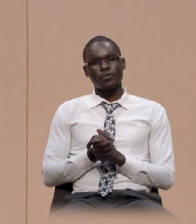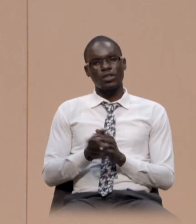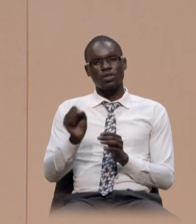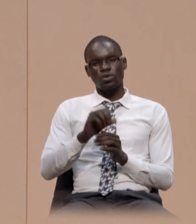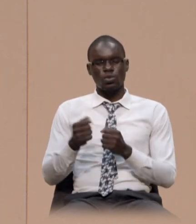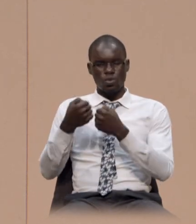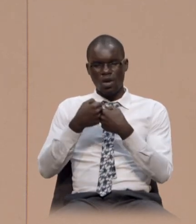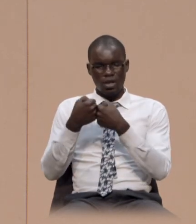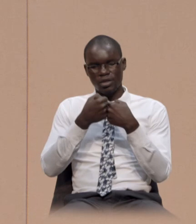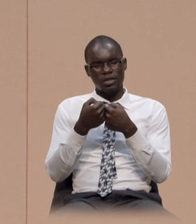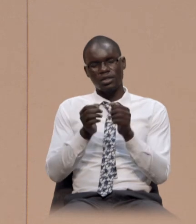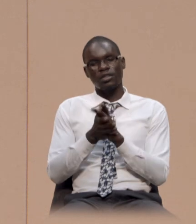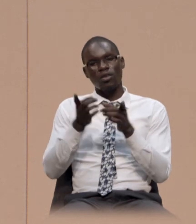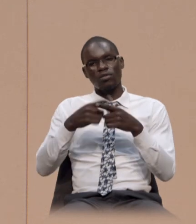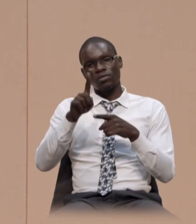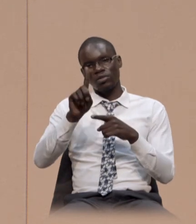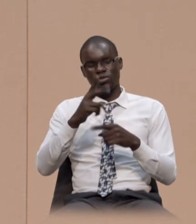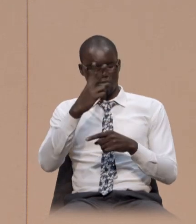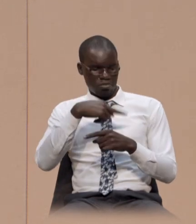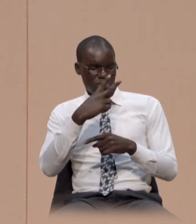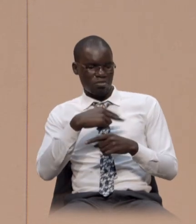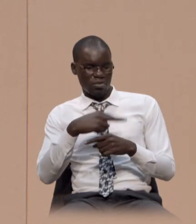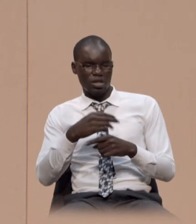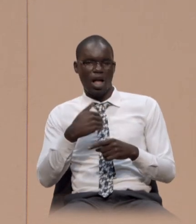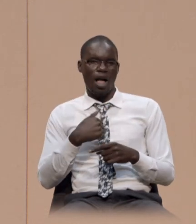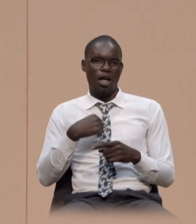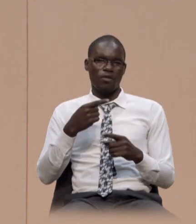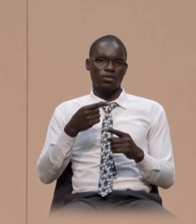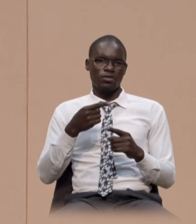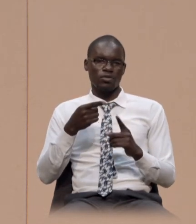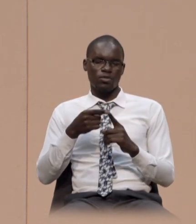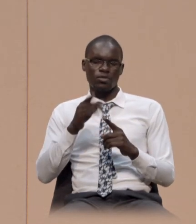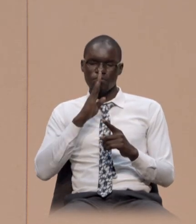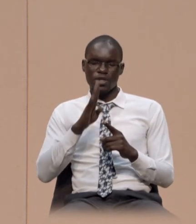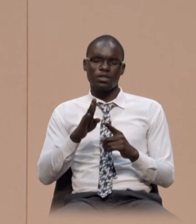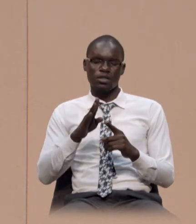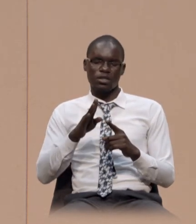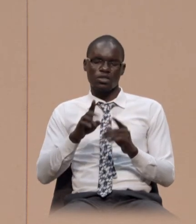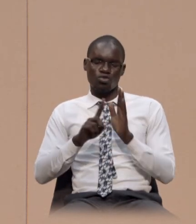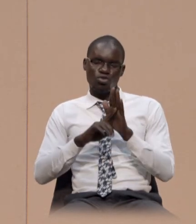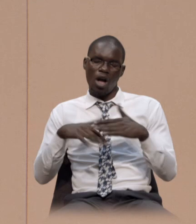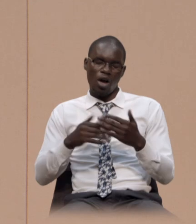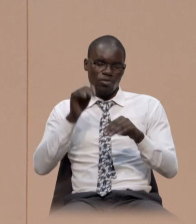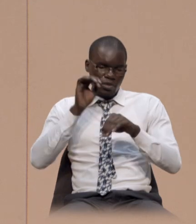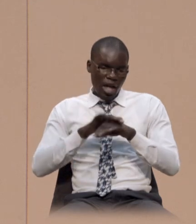is a challenge, but your attitude will determine your effectiveness. Your attitude will determine